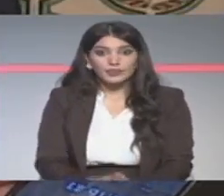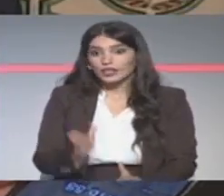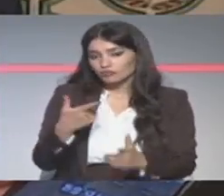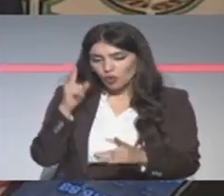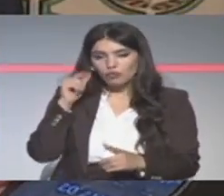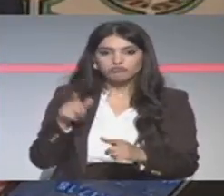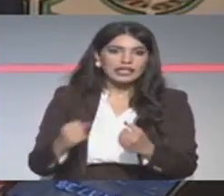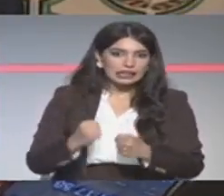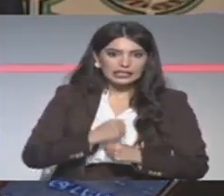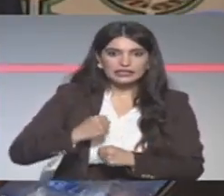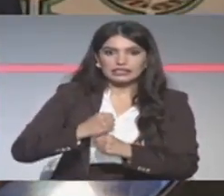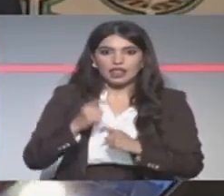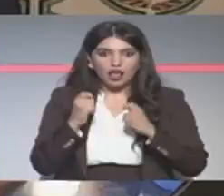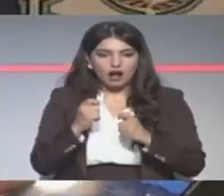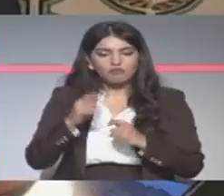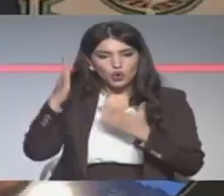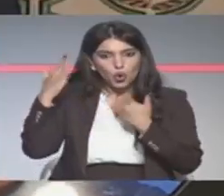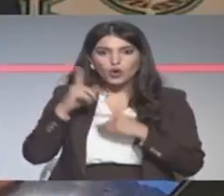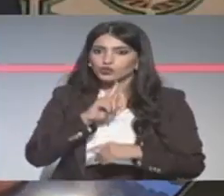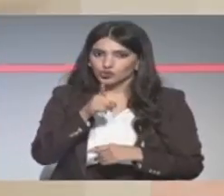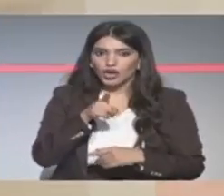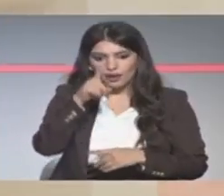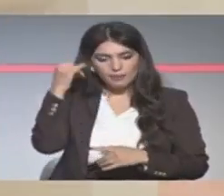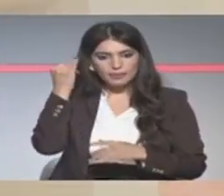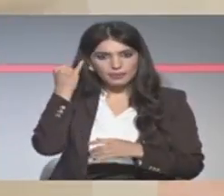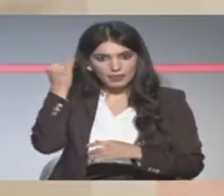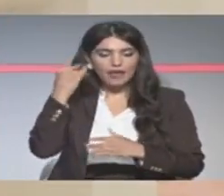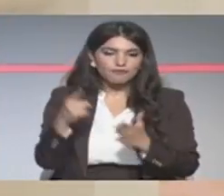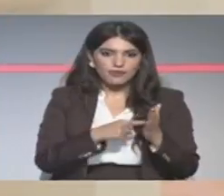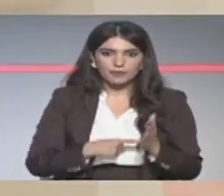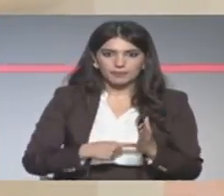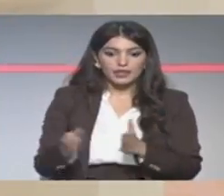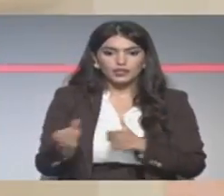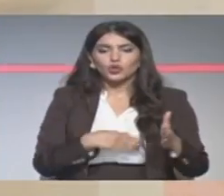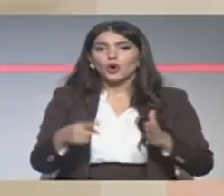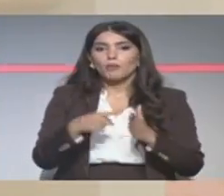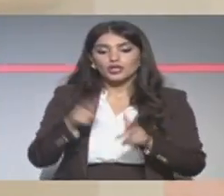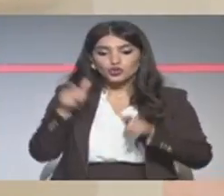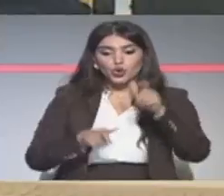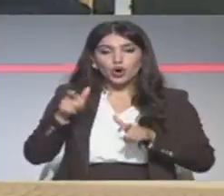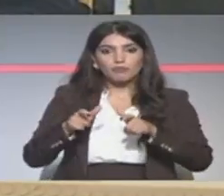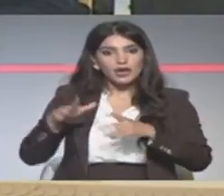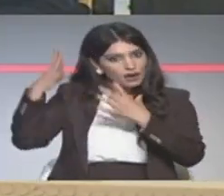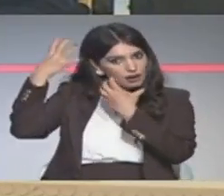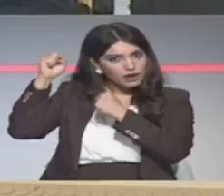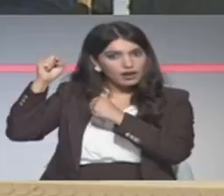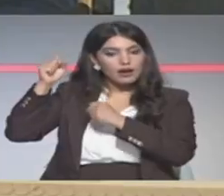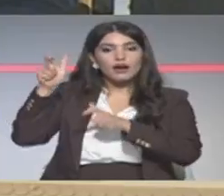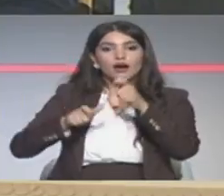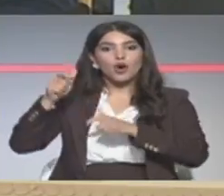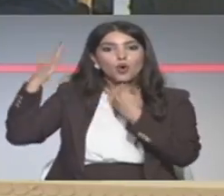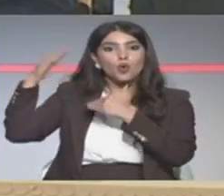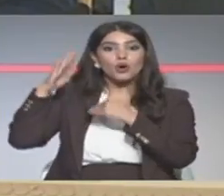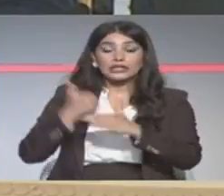راسخة في سياستنا الخارجية، وسوف نقتاد بهذه المبادئ. عدد من ثوابت الدبلوماسية التونسية تم التأكيد عليها، وعلى